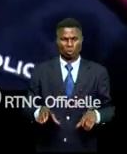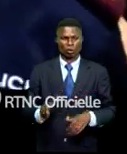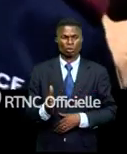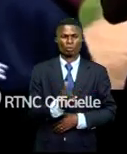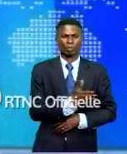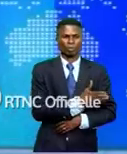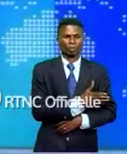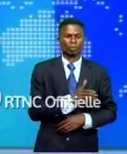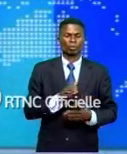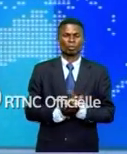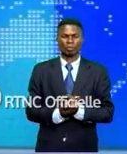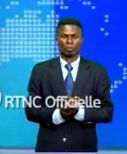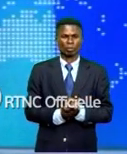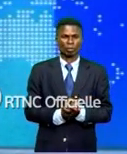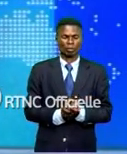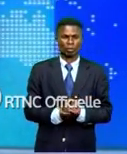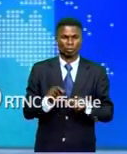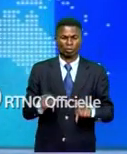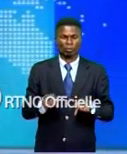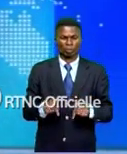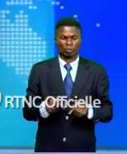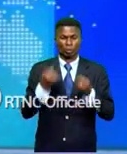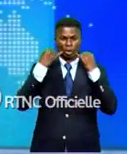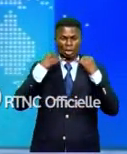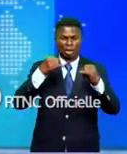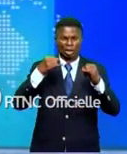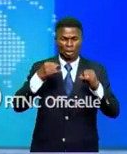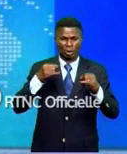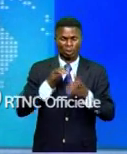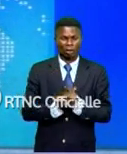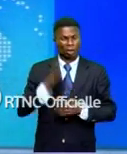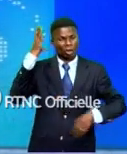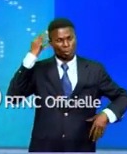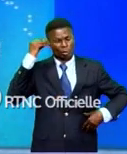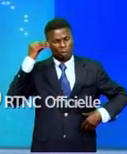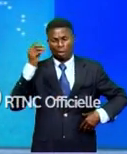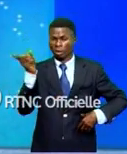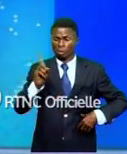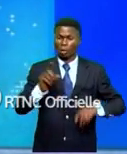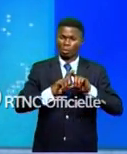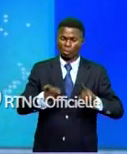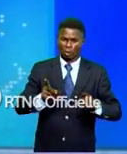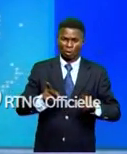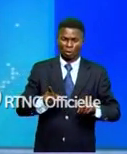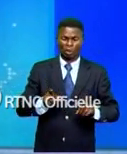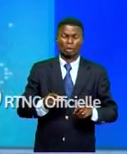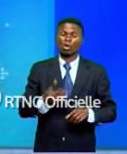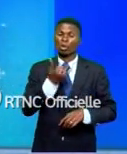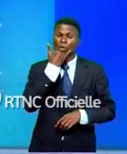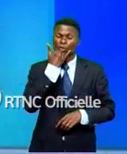Congo. Et on en vient maintenant à cette information. Ce n'est pas une maladie comme telle, mais plutôt une